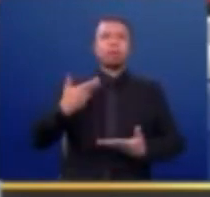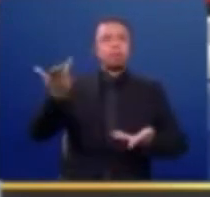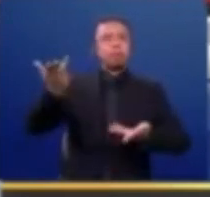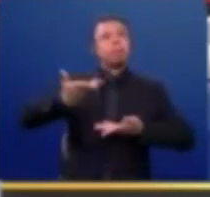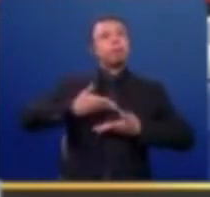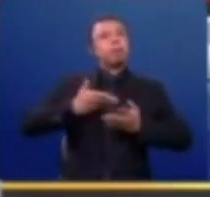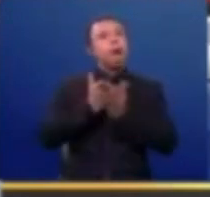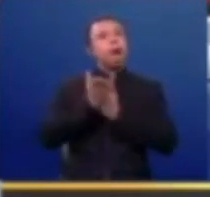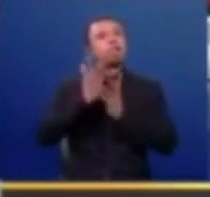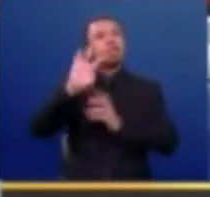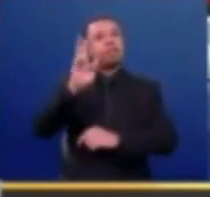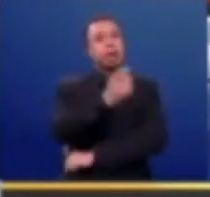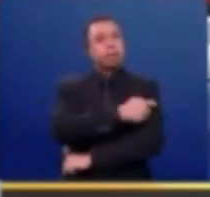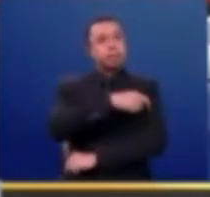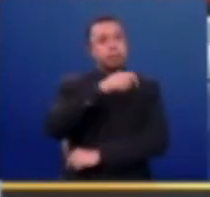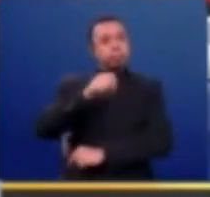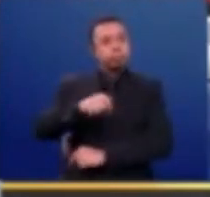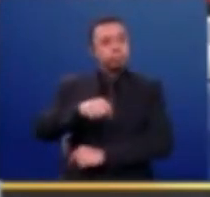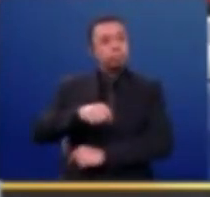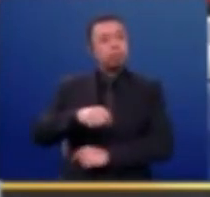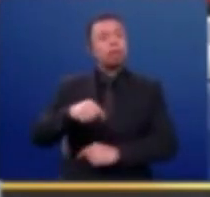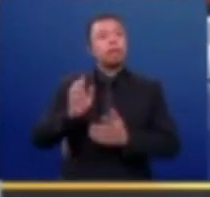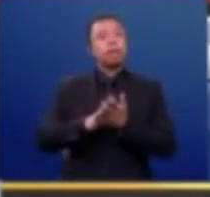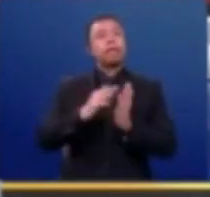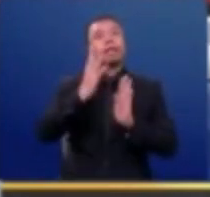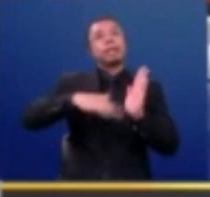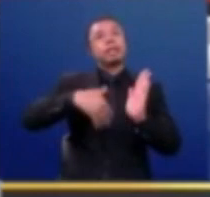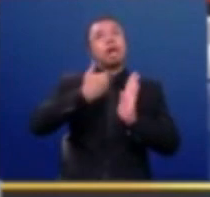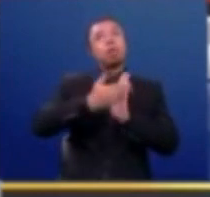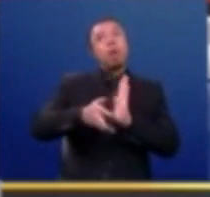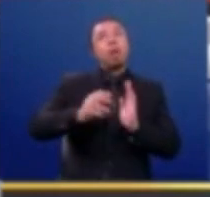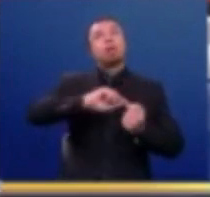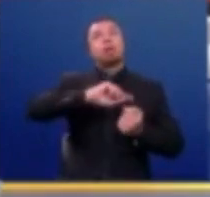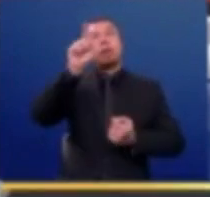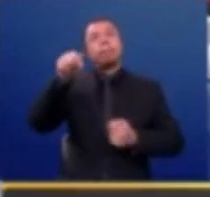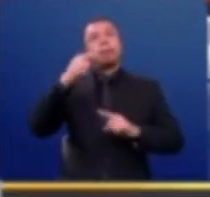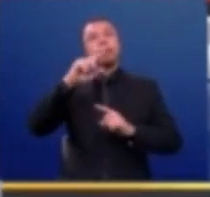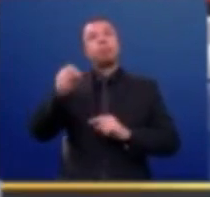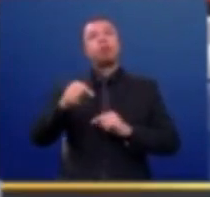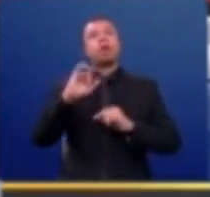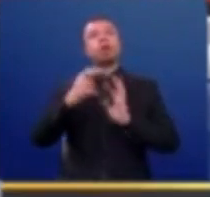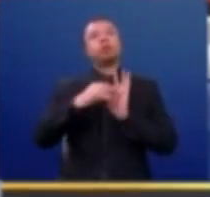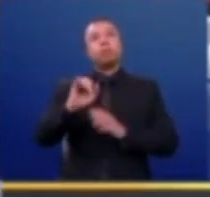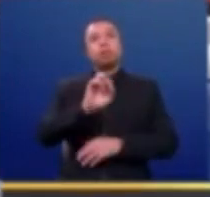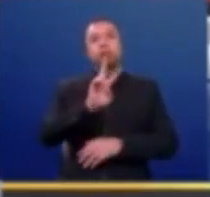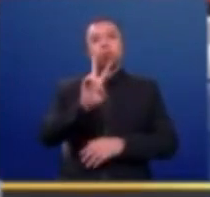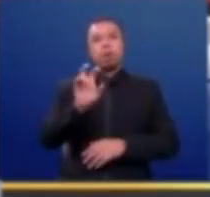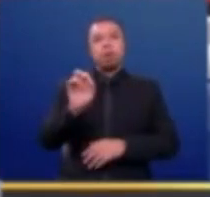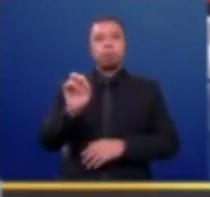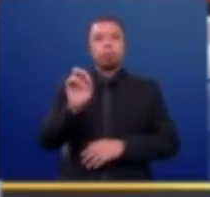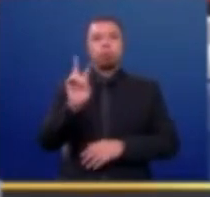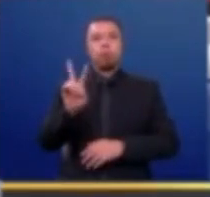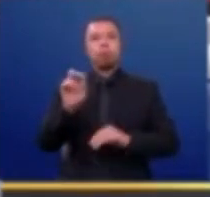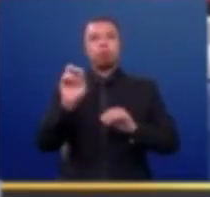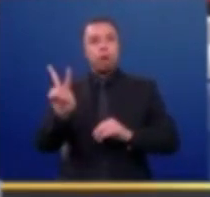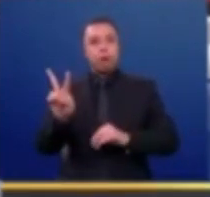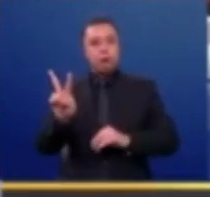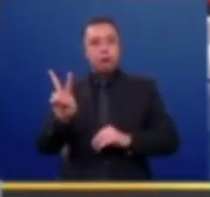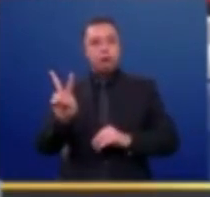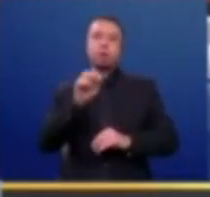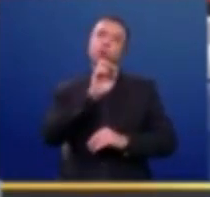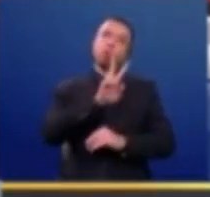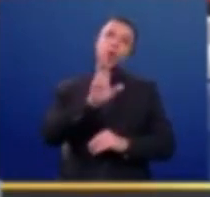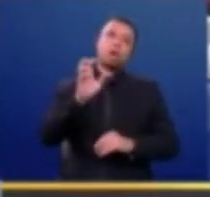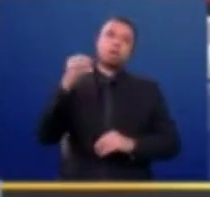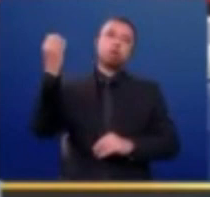akses vaksin. Nah, ini timeline-nya ini sampai dengan bulan Juni tahun 2022. Jadi 200